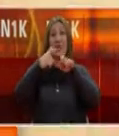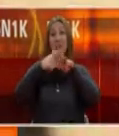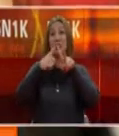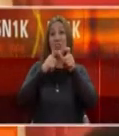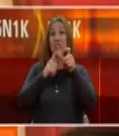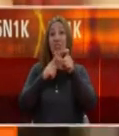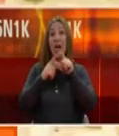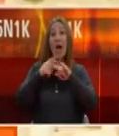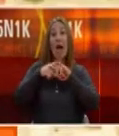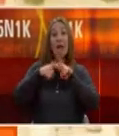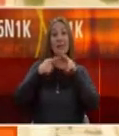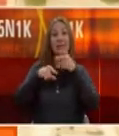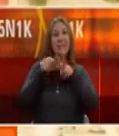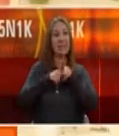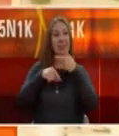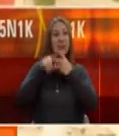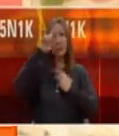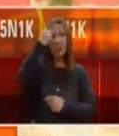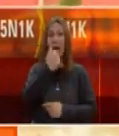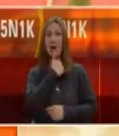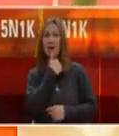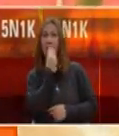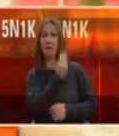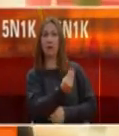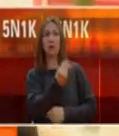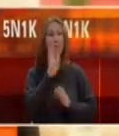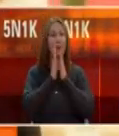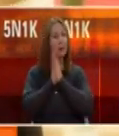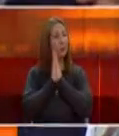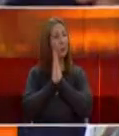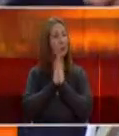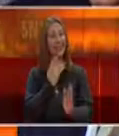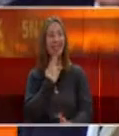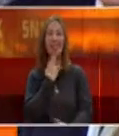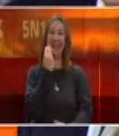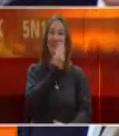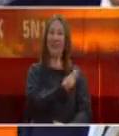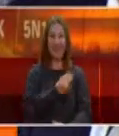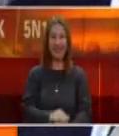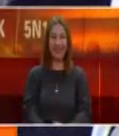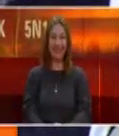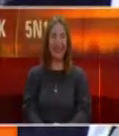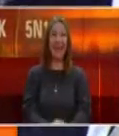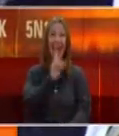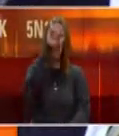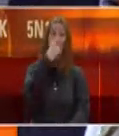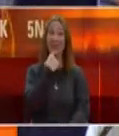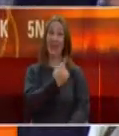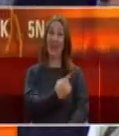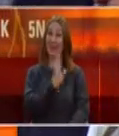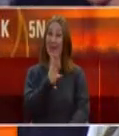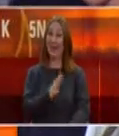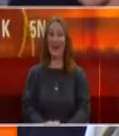büyüyoruz. Franchise'da sadece erkeklere veriyoruz. İşte pardon kadınlara veriyoruz. Allah söyletti diyelim biz